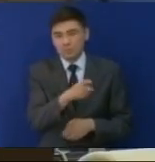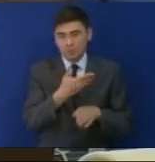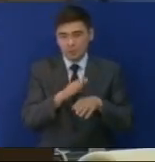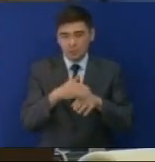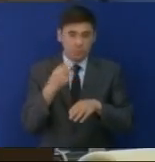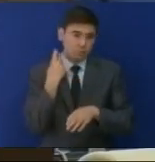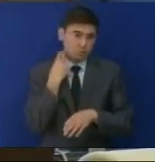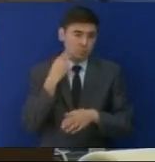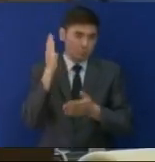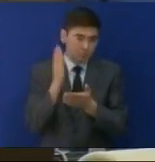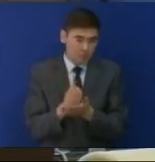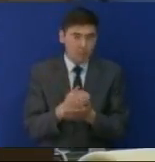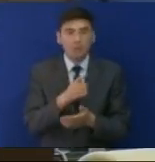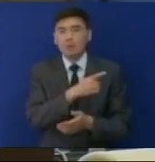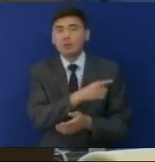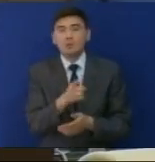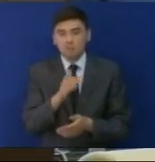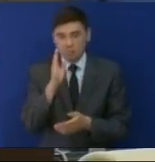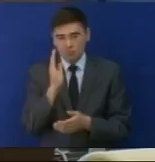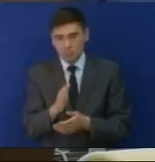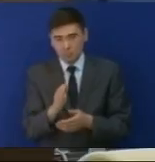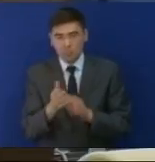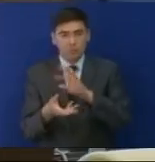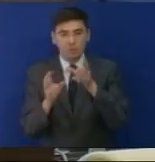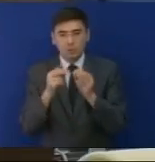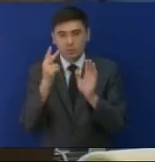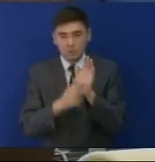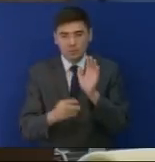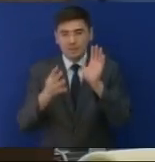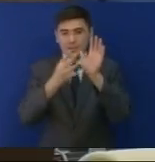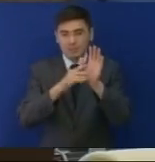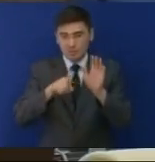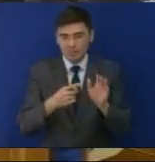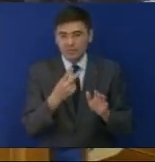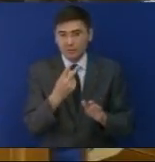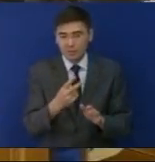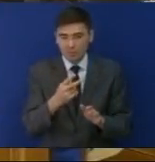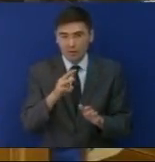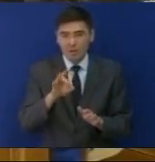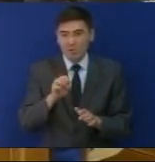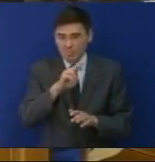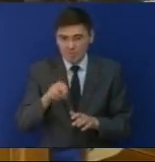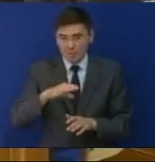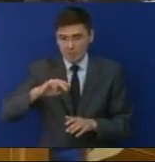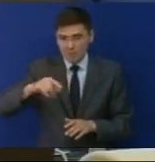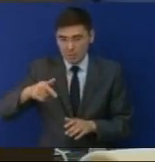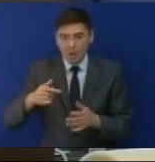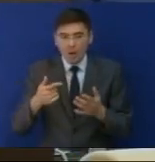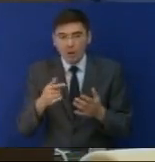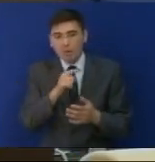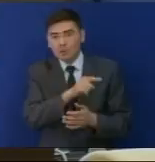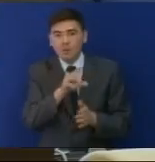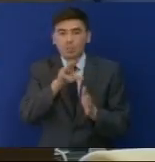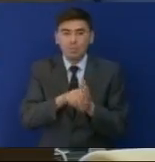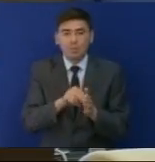На снижение нагрузки по потребительским кредитам населения будет направлено порядка 89,2 миллиардов тенге. Однако непонятно, к каким